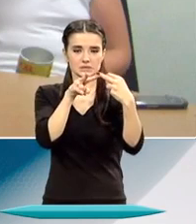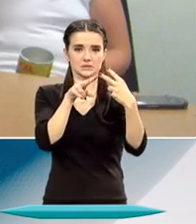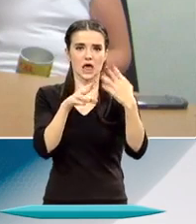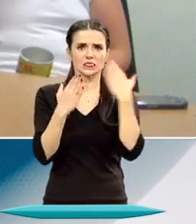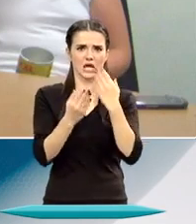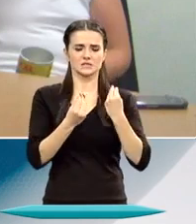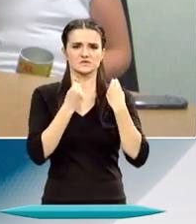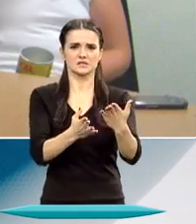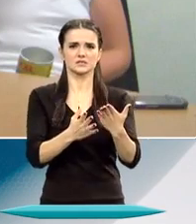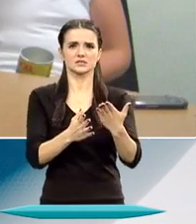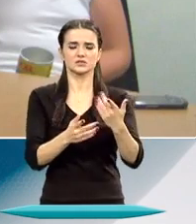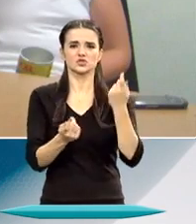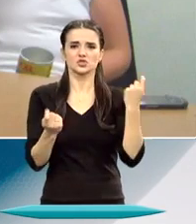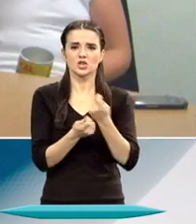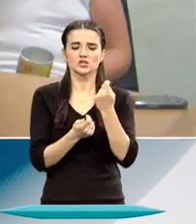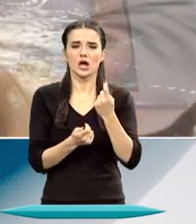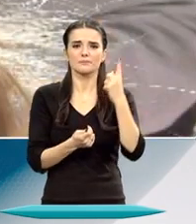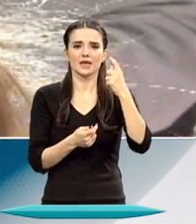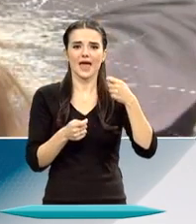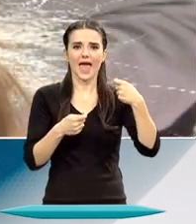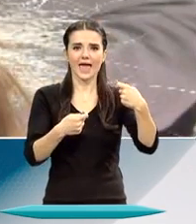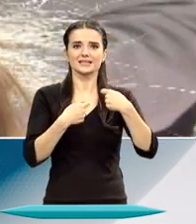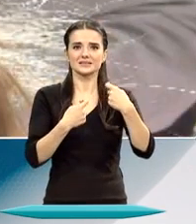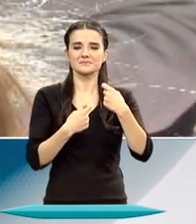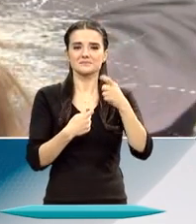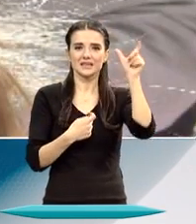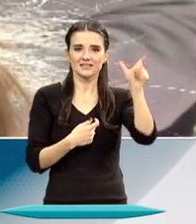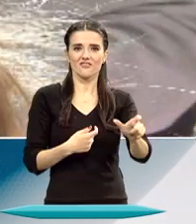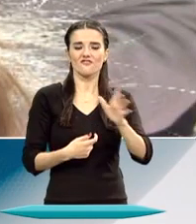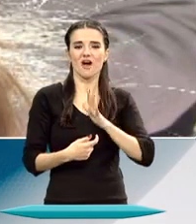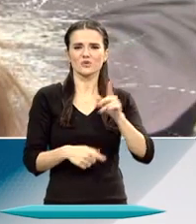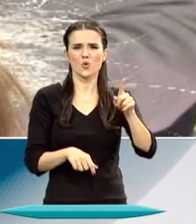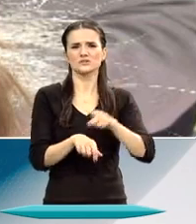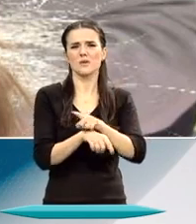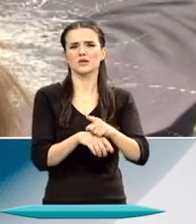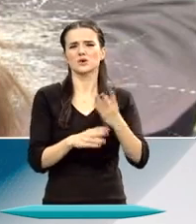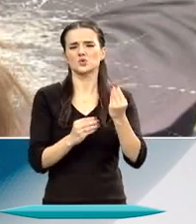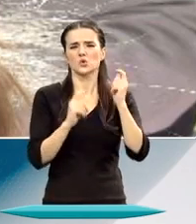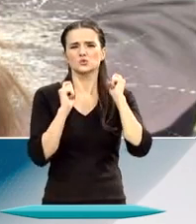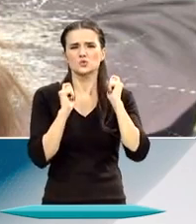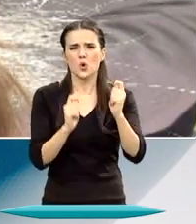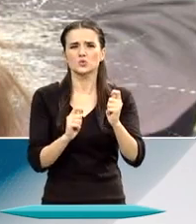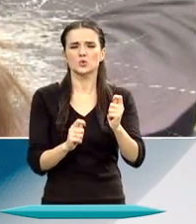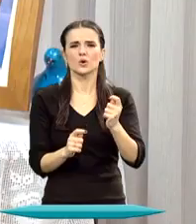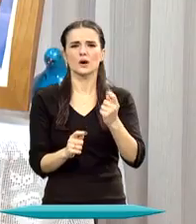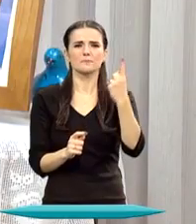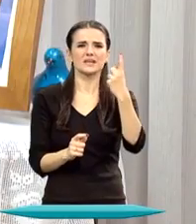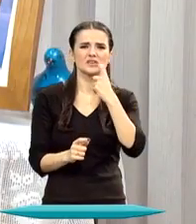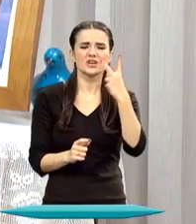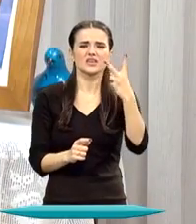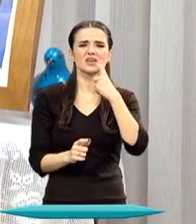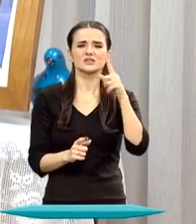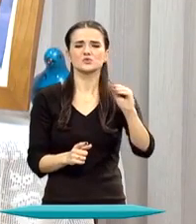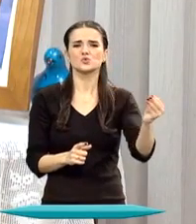ders yaptırmaya çalışan bir eğitmeni vardı. Hani o süreç de çok zordu. Baha çırpınıyor, minik daha 1 yaşında çocuk, çırpınan bir